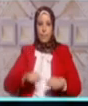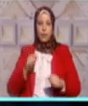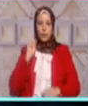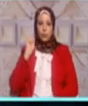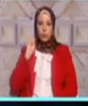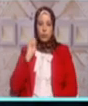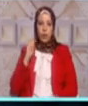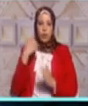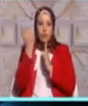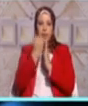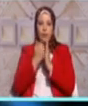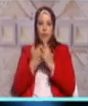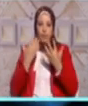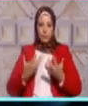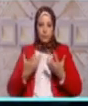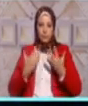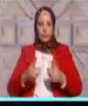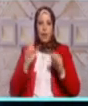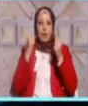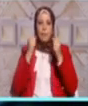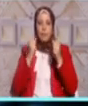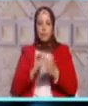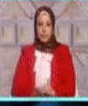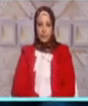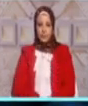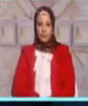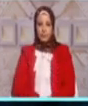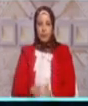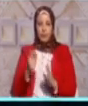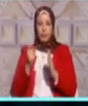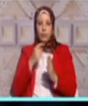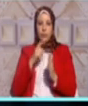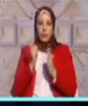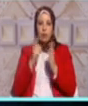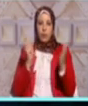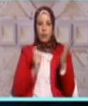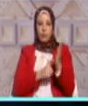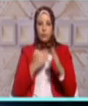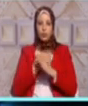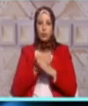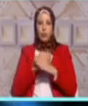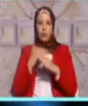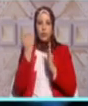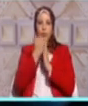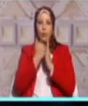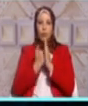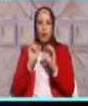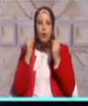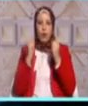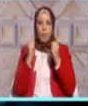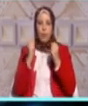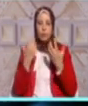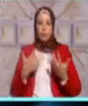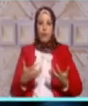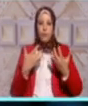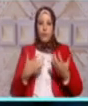ده طبقا للقرارات اللي كان اتخذها مجلس الوزراء فيما يتعلق بترشيد الكهرباء. خطه تخفيف الاحمال